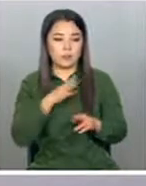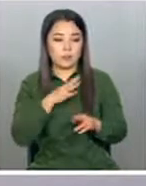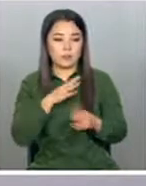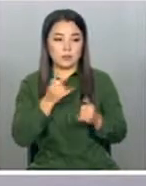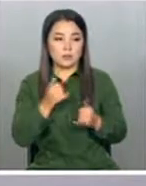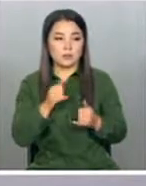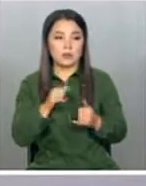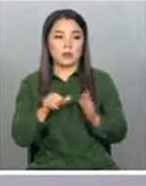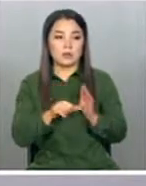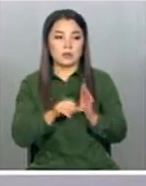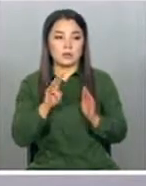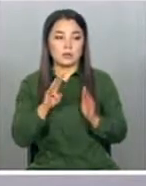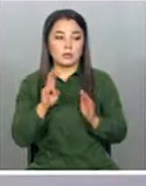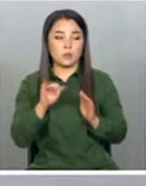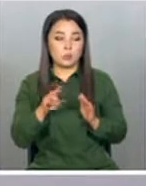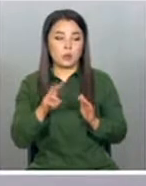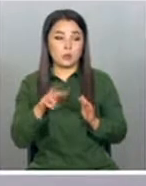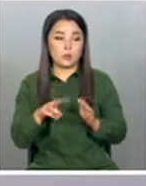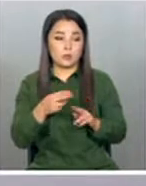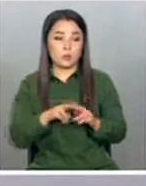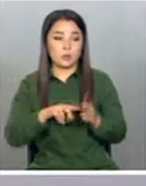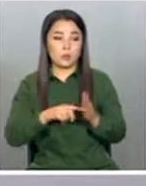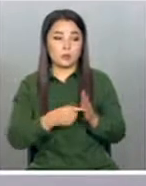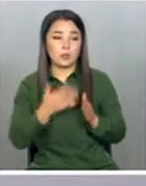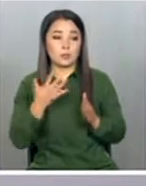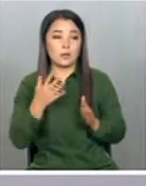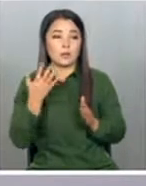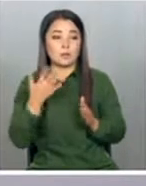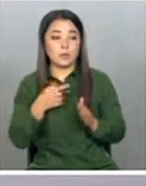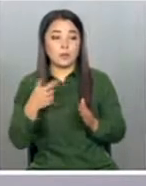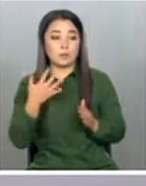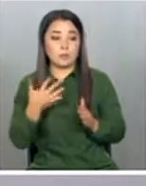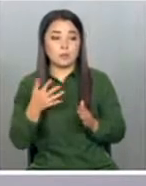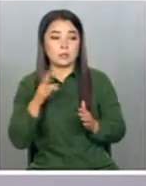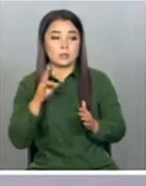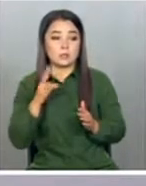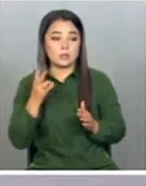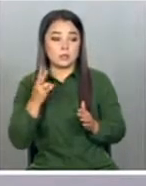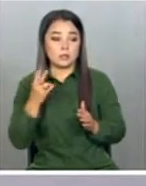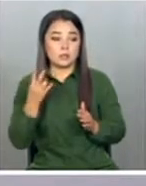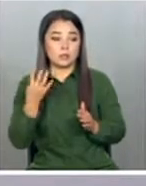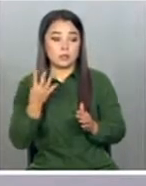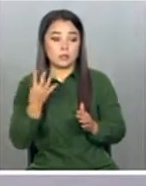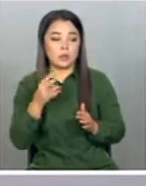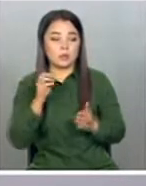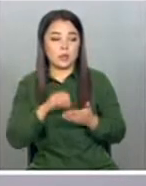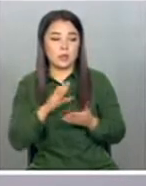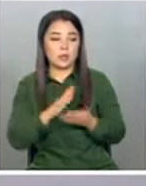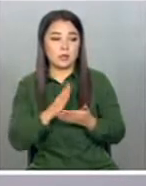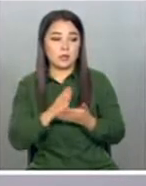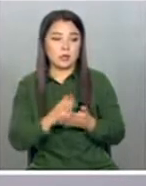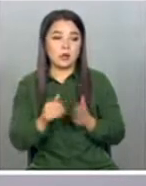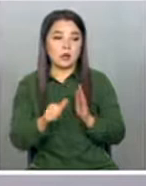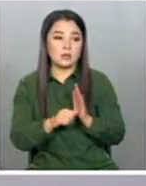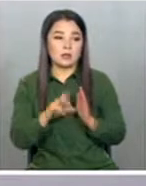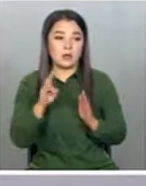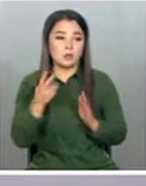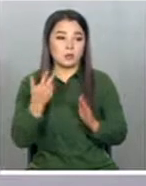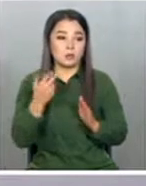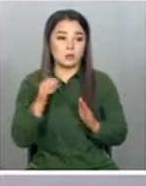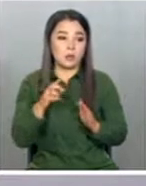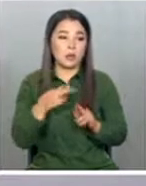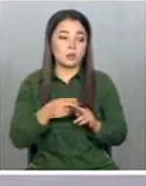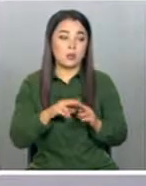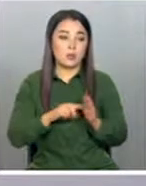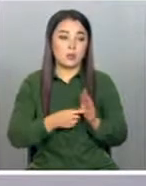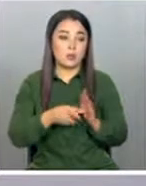m-ге көбейтеміз. Минус 5n-нің 4-ші дәрежесін 6n куб m-ге көбейтеміз. Тең